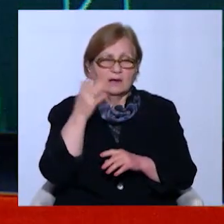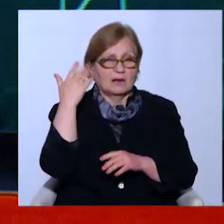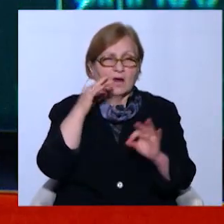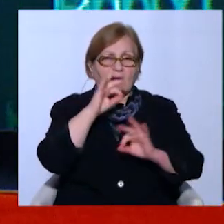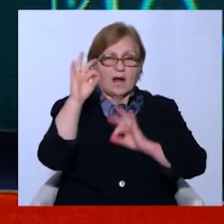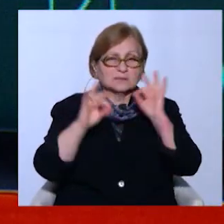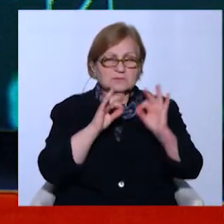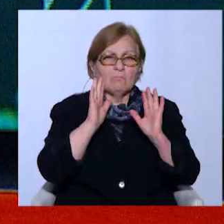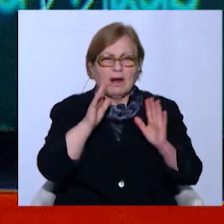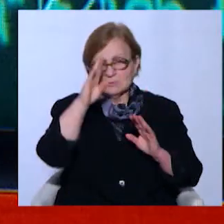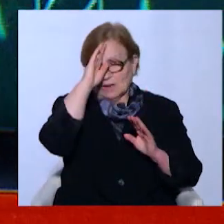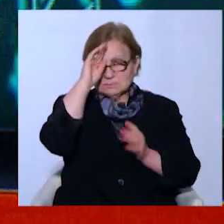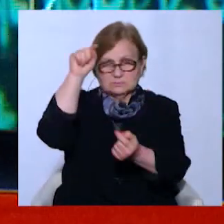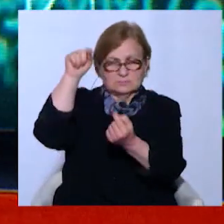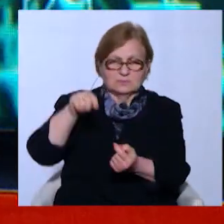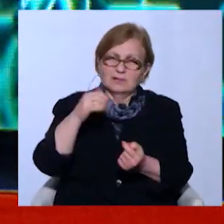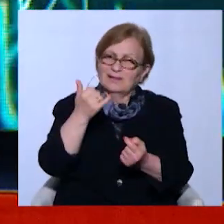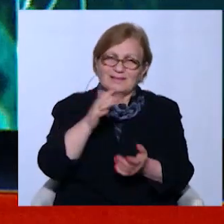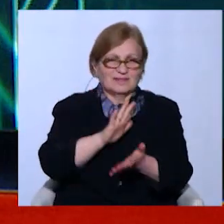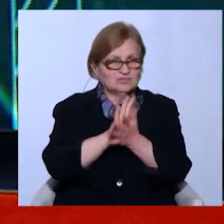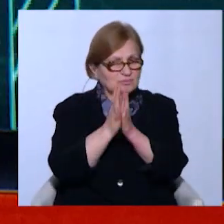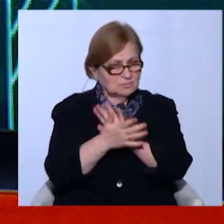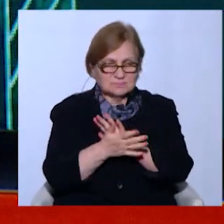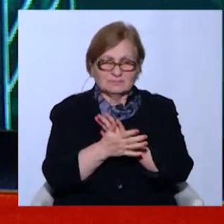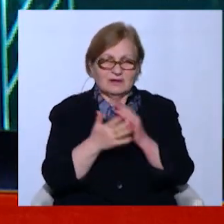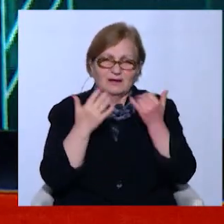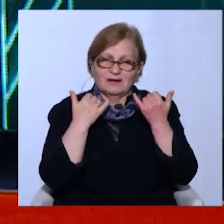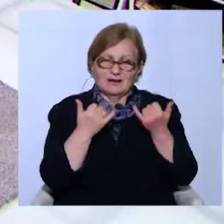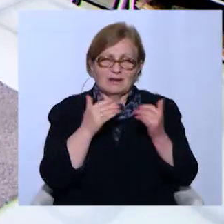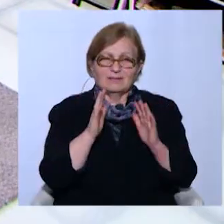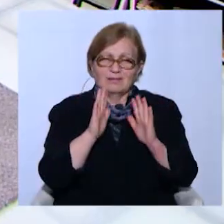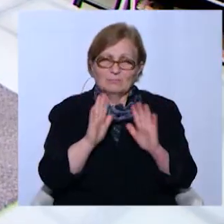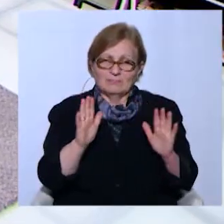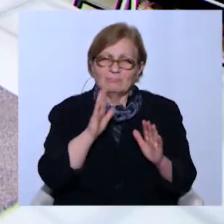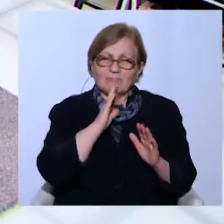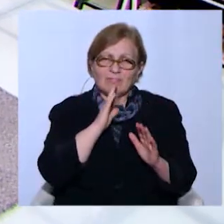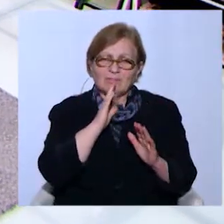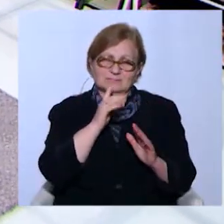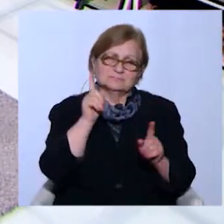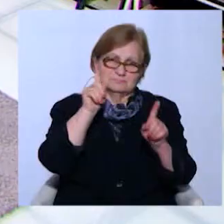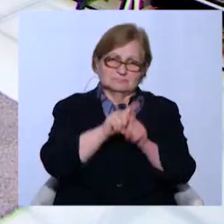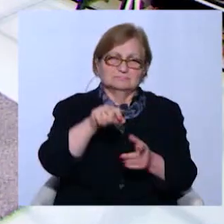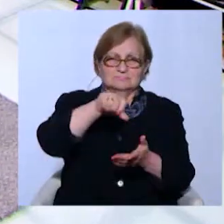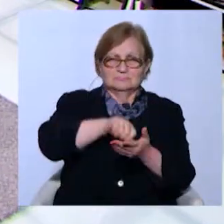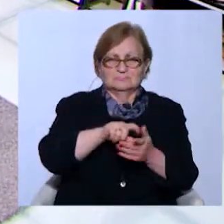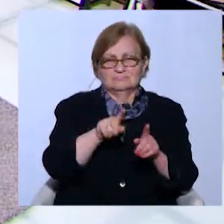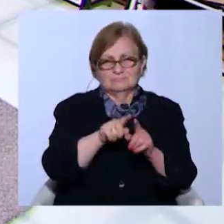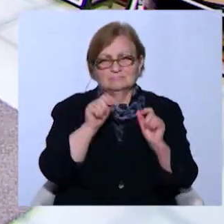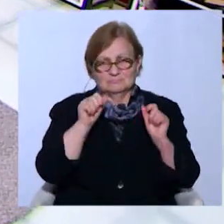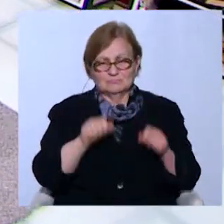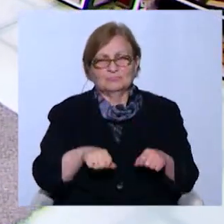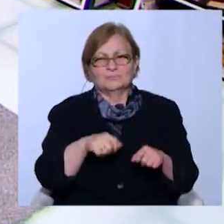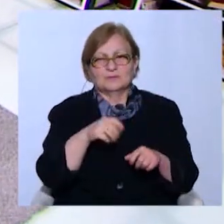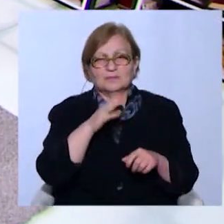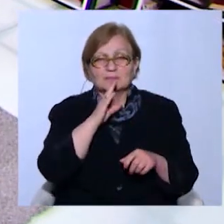კაცების საქმე იყო, მაგრამ ესე აღარ არისო. ანუ არქიტექტურა აღარ არის კაცების სამყარო, ის მოსაზრება, რომ ქალებს ამ განზომილებაში ფიქრი არ შეუძლიათ,